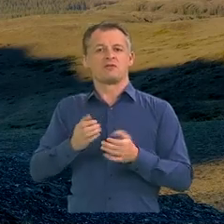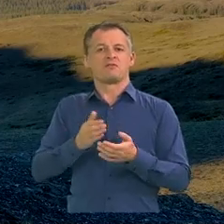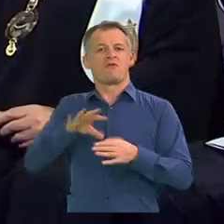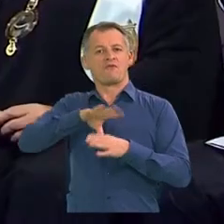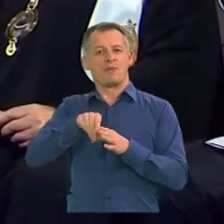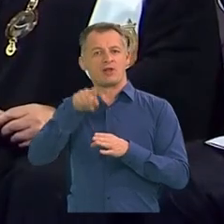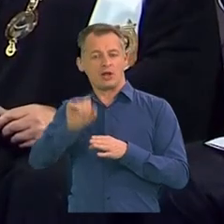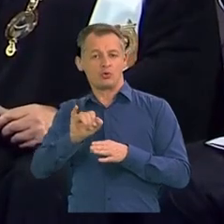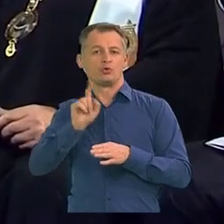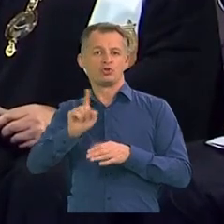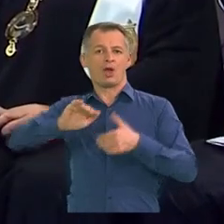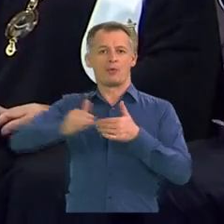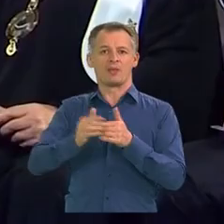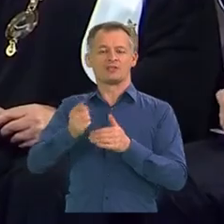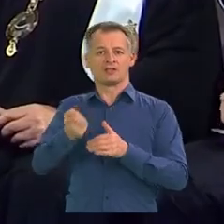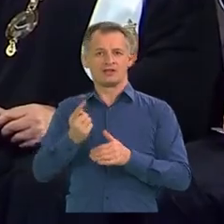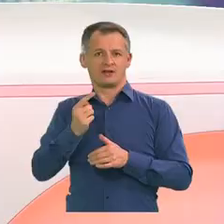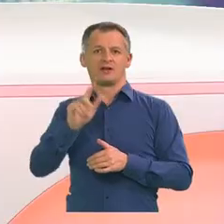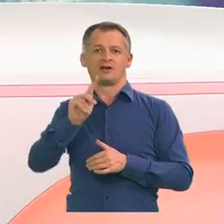apropiații țarului de la Kremlin.